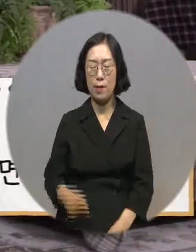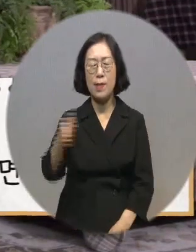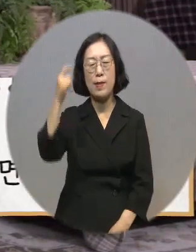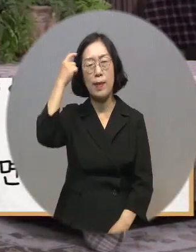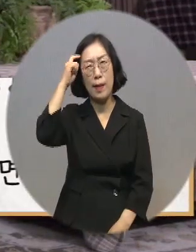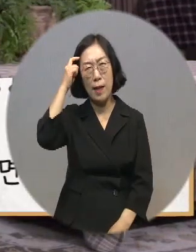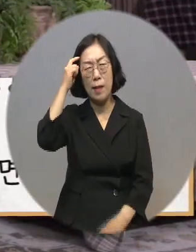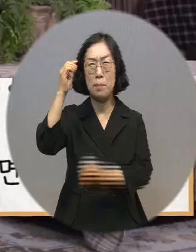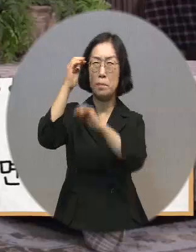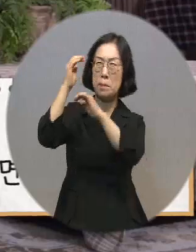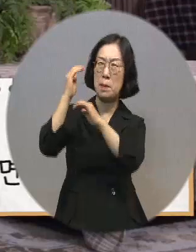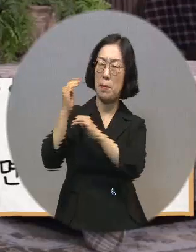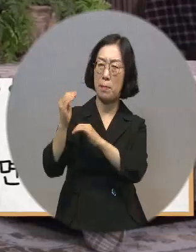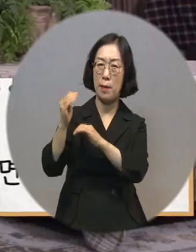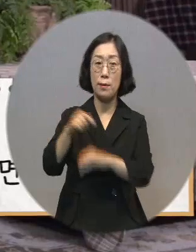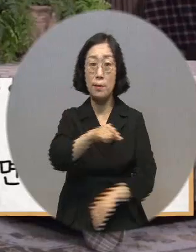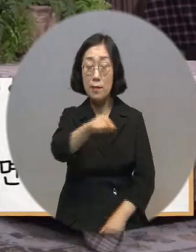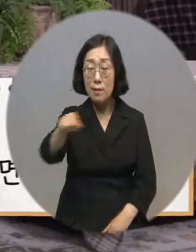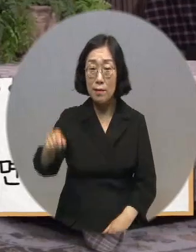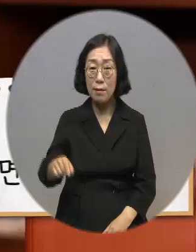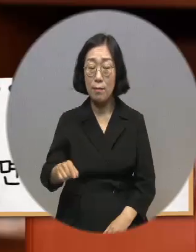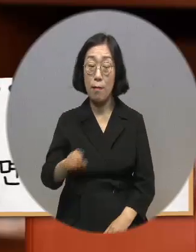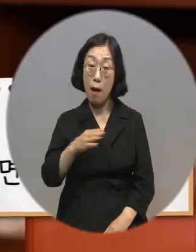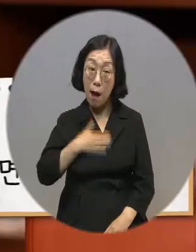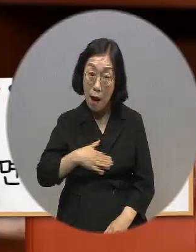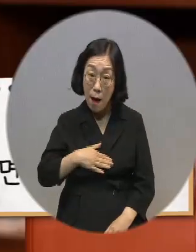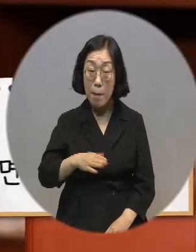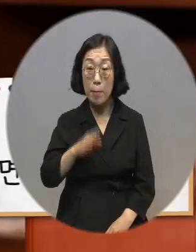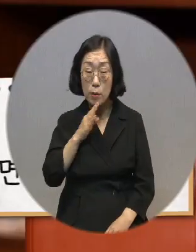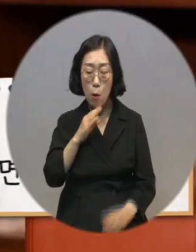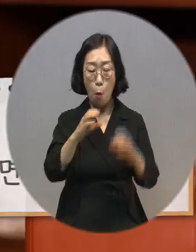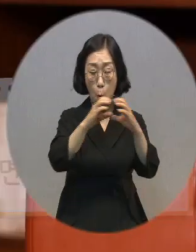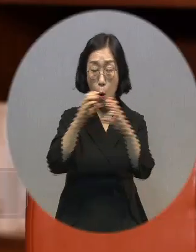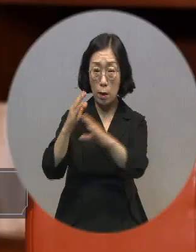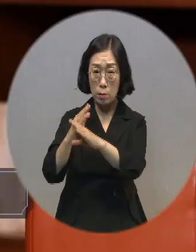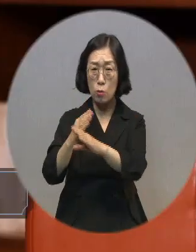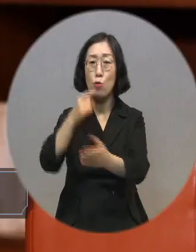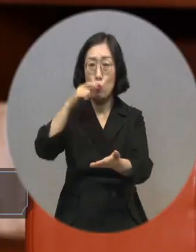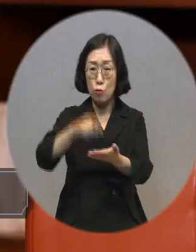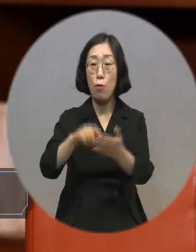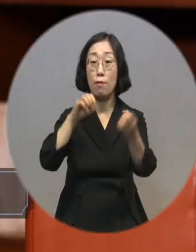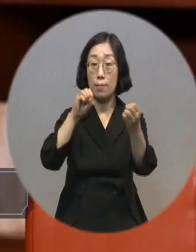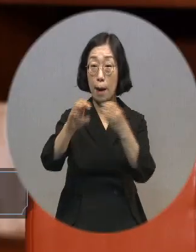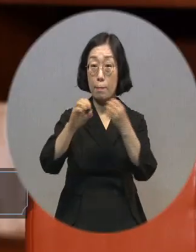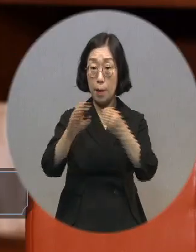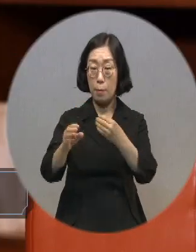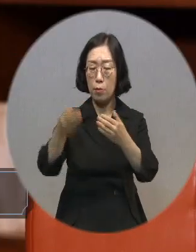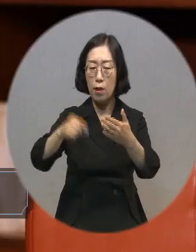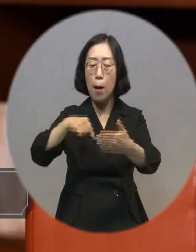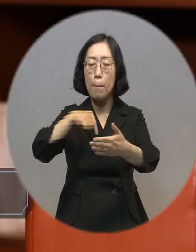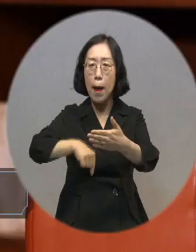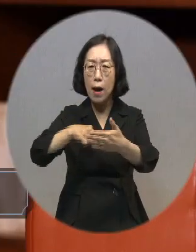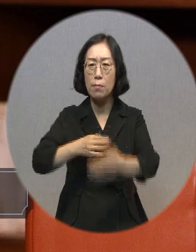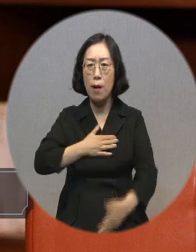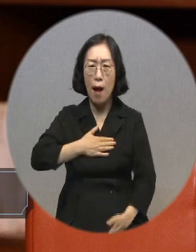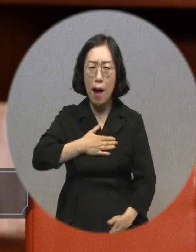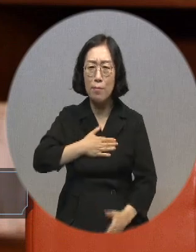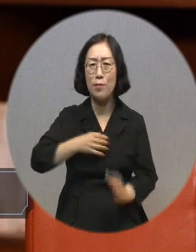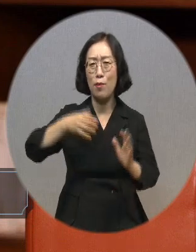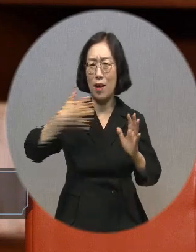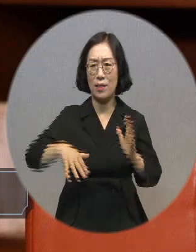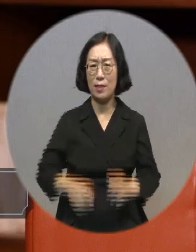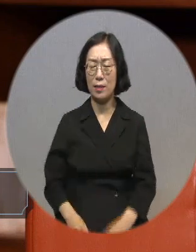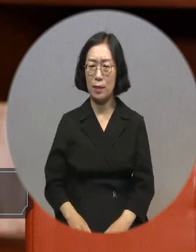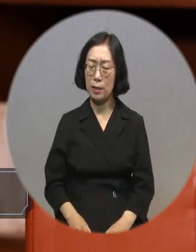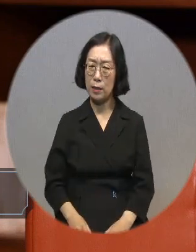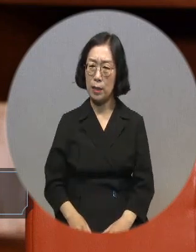문제는 윤리교과서에 답을 맞출 수 있죠. 통일해야 돼, 뭐 예스 이렇게 할 수 있는데 마음이 이걸 받아들이지 못하면 같이